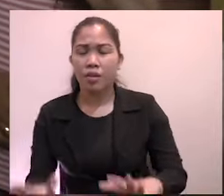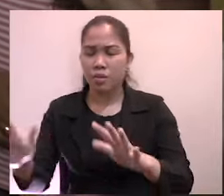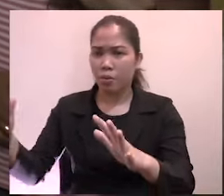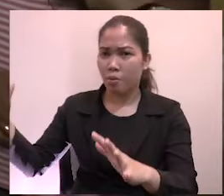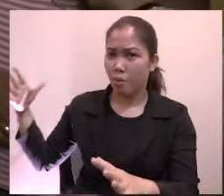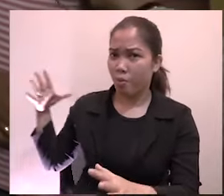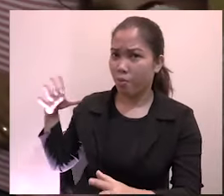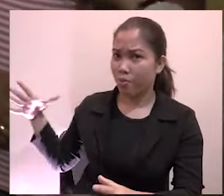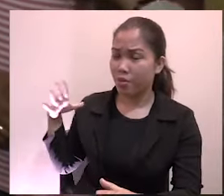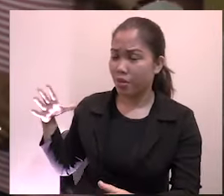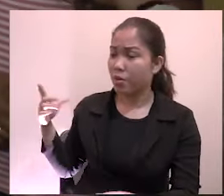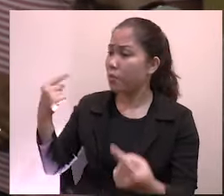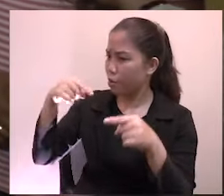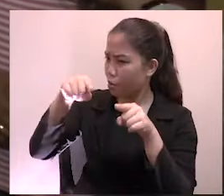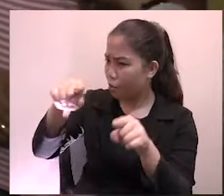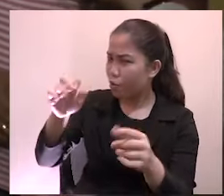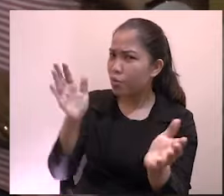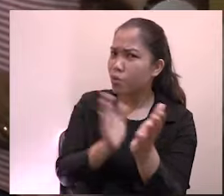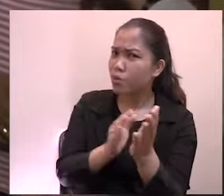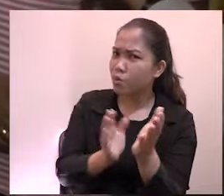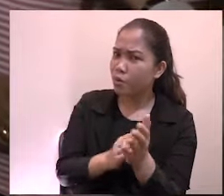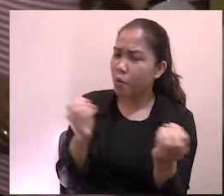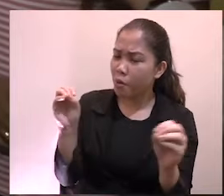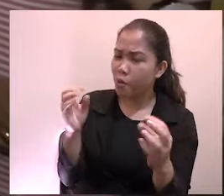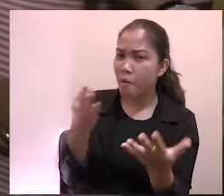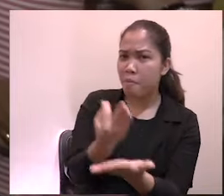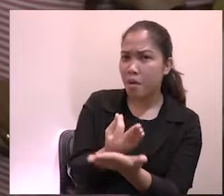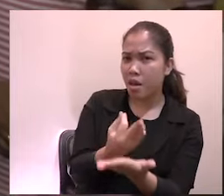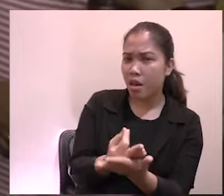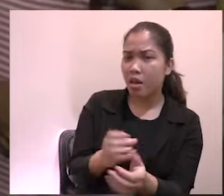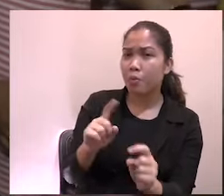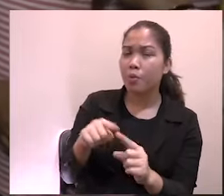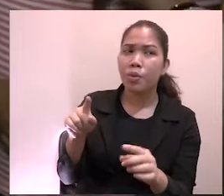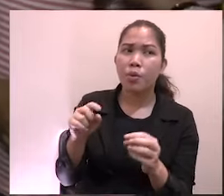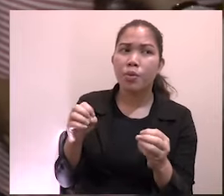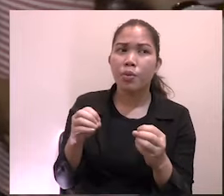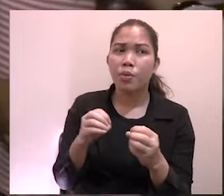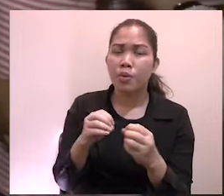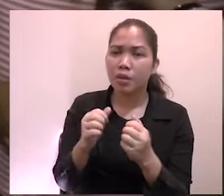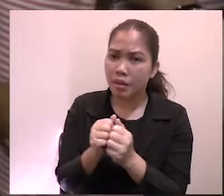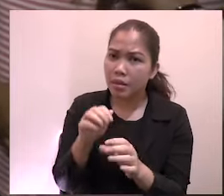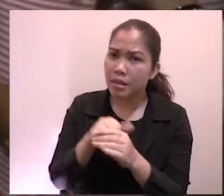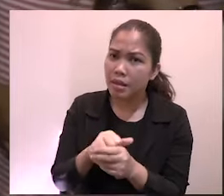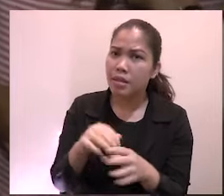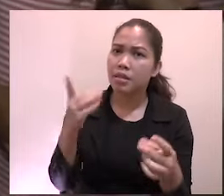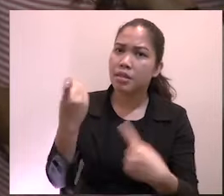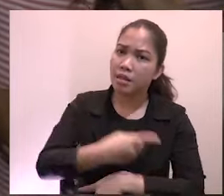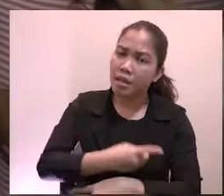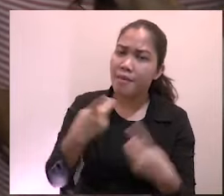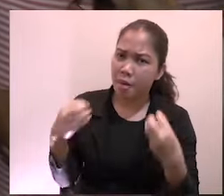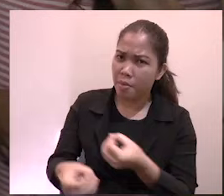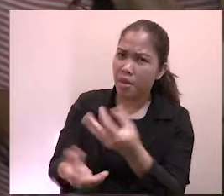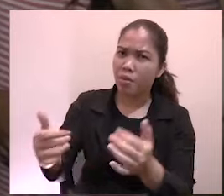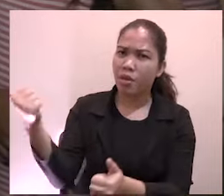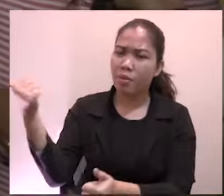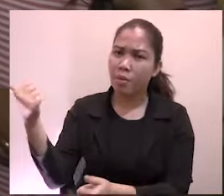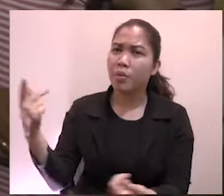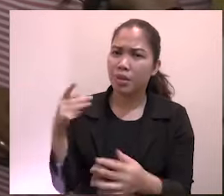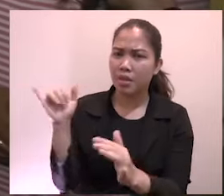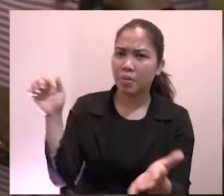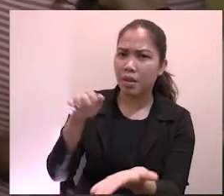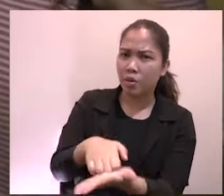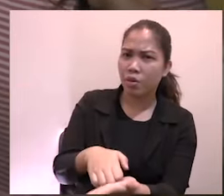Lisa, pumunta ka sa school. Makiusap ko muna. Ito mo na yung down kasi wala kami pera. Within these days, ibigay namin yung iba kasi nag-enroll din mga anak namin